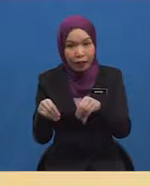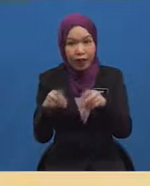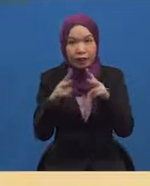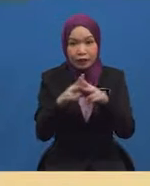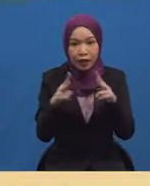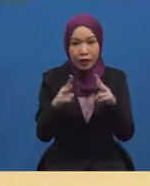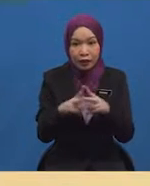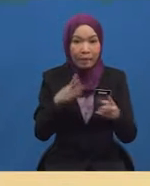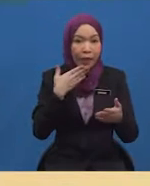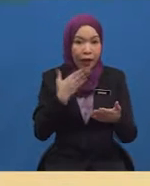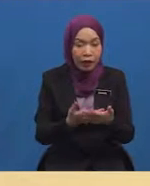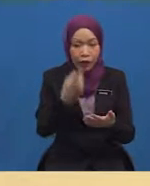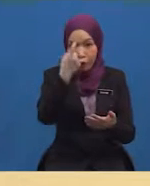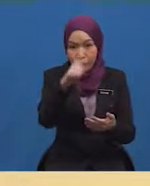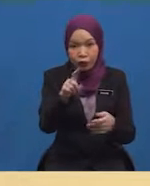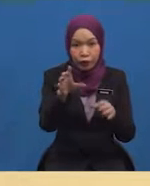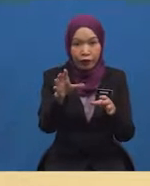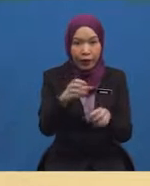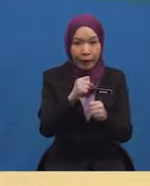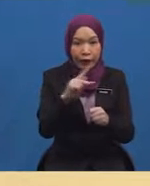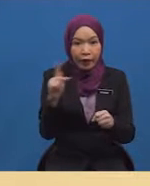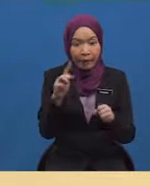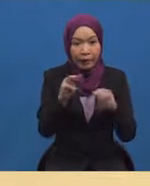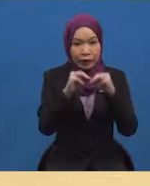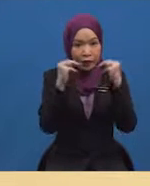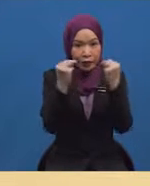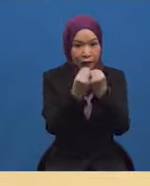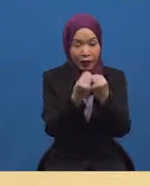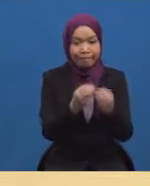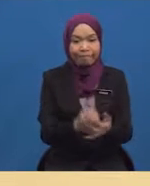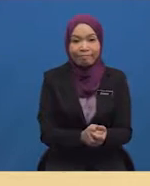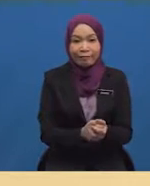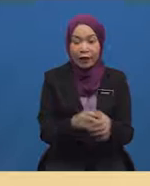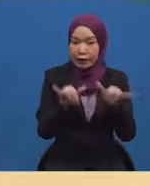dan menyebabkan kawasan-kawasan ini berpenduduk padat.